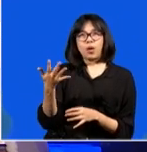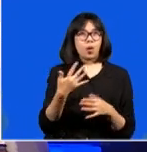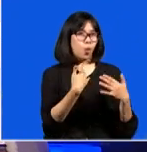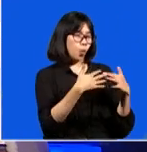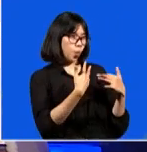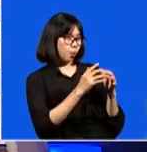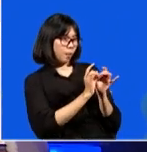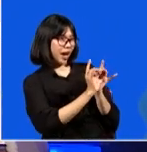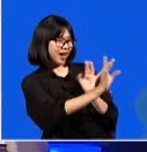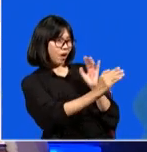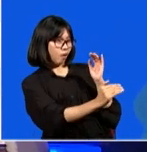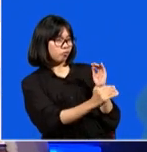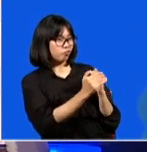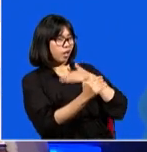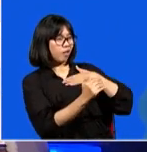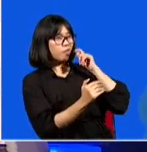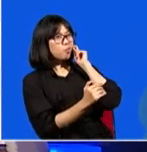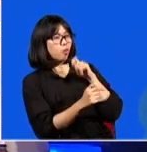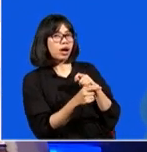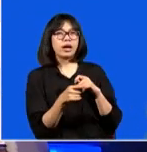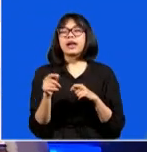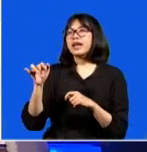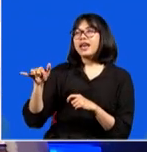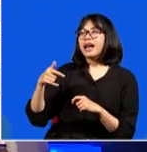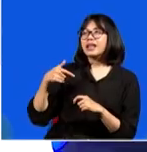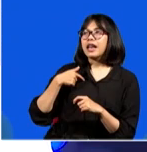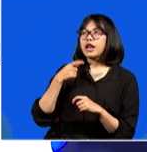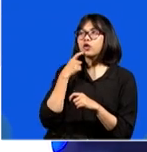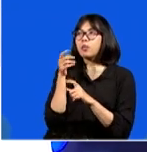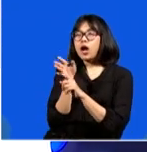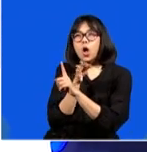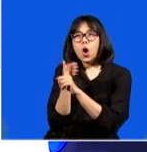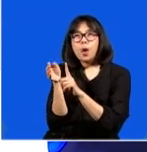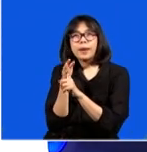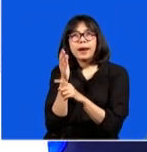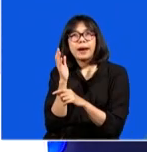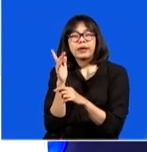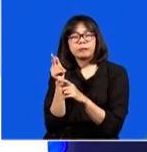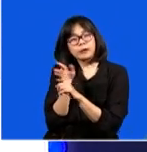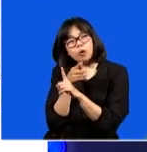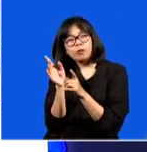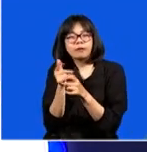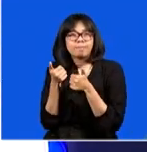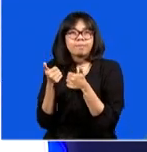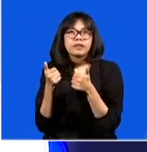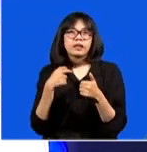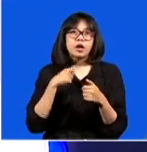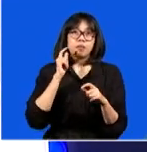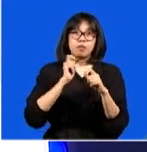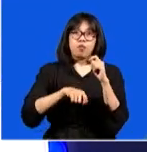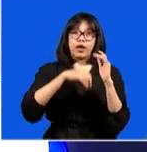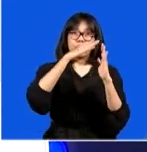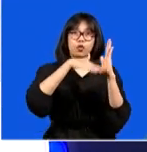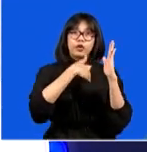jadi saya Coba lakukan pendekatan yang lebih Humanis apalagi ketika menerapkan kurikulum Merdeka teman-teman yang